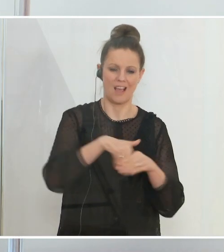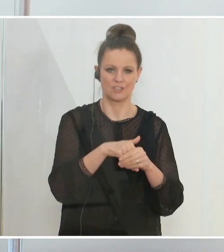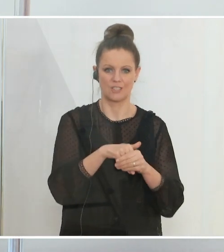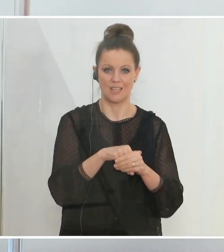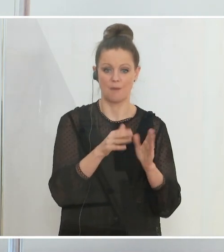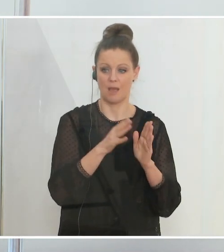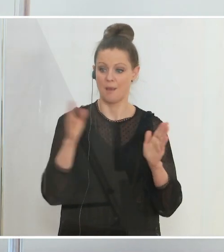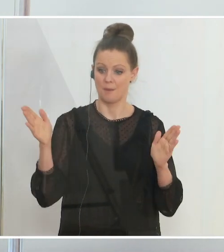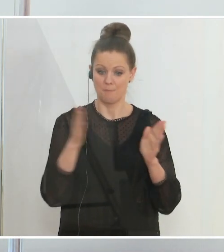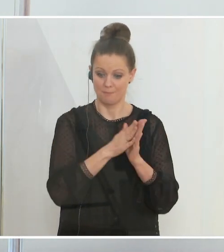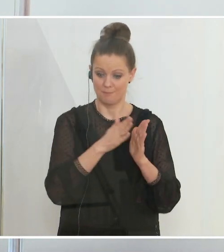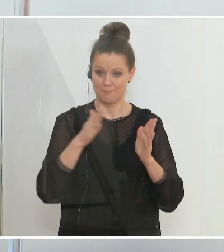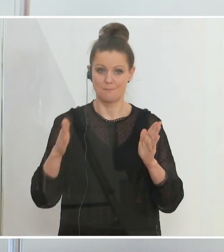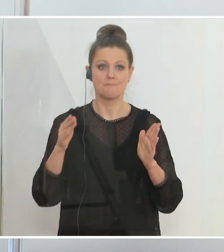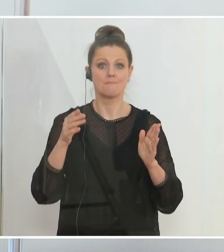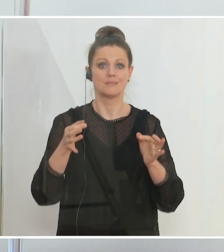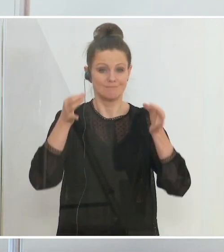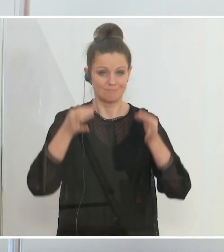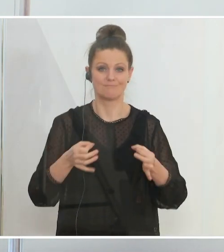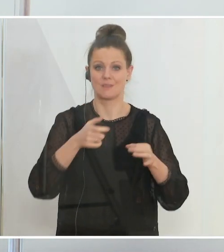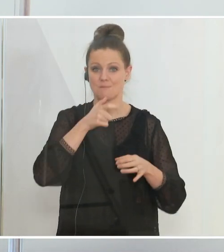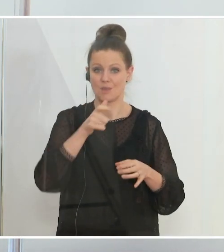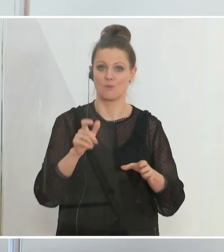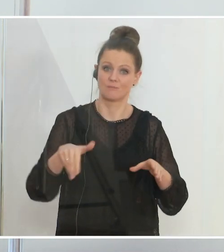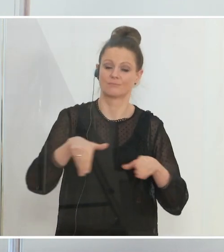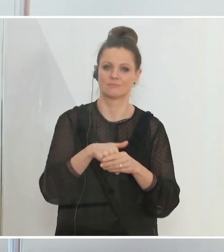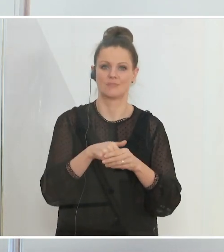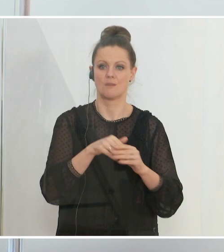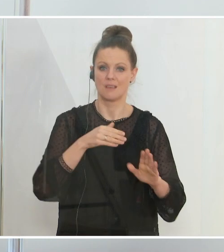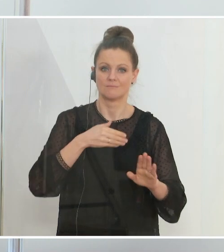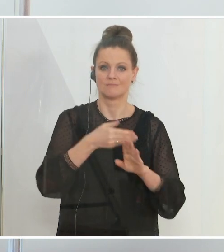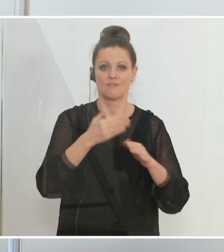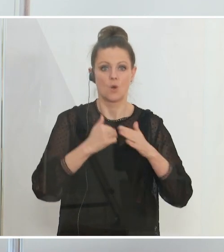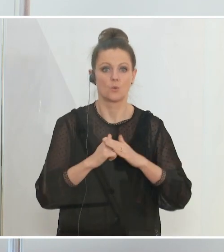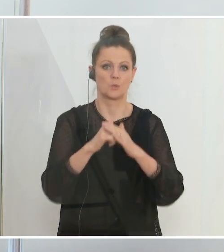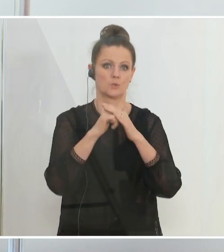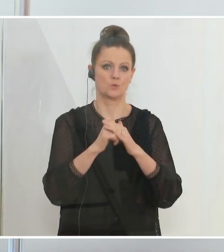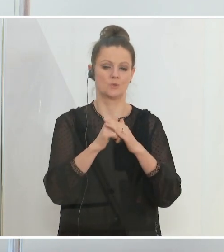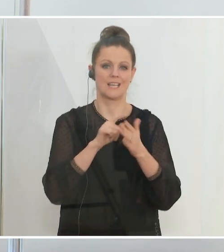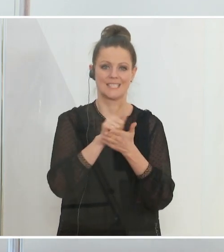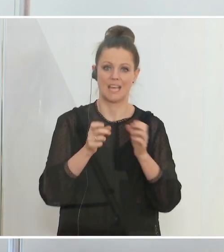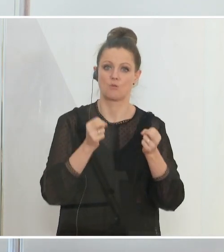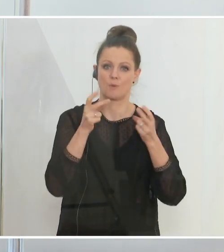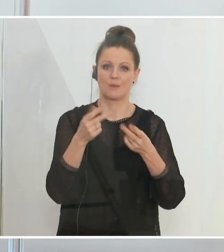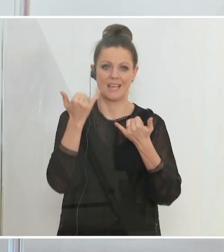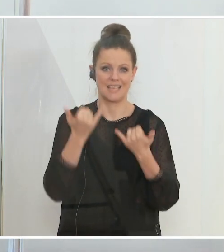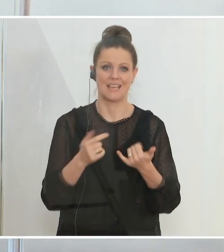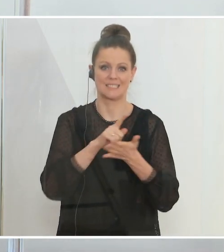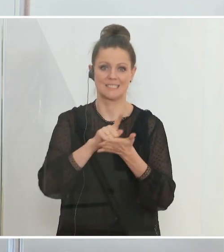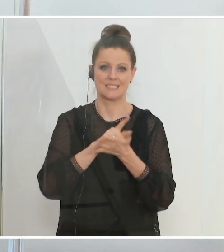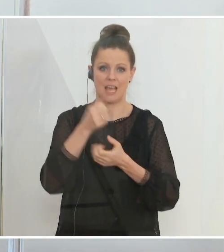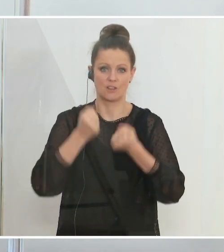Zwischenzeit möchten wir natürlich bestmöglich unterstützen, die Zeit überbrücken, die jetzt schwierig ist in der